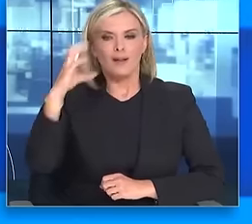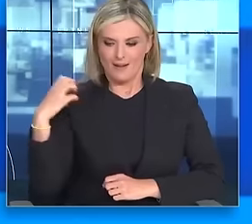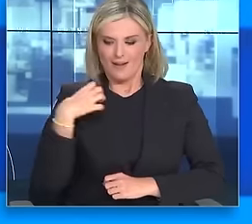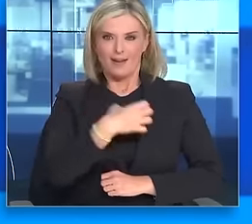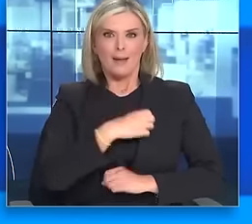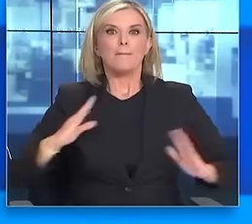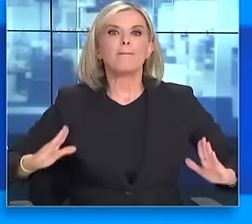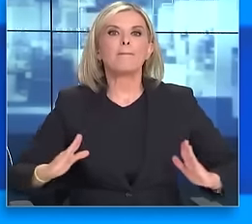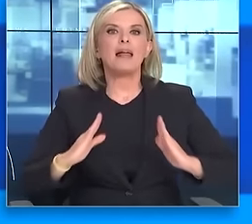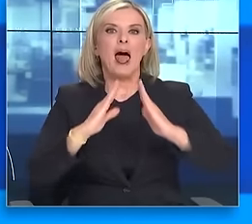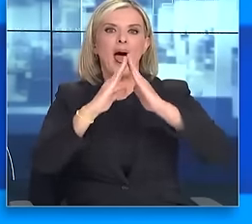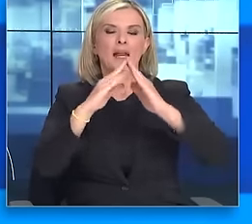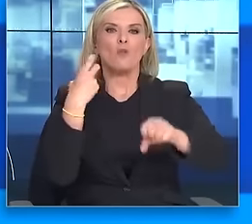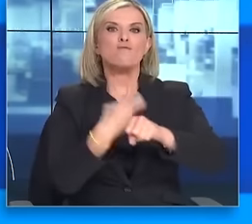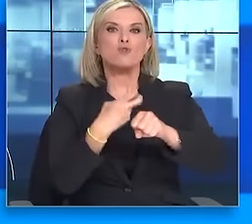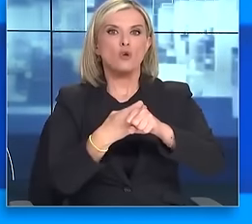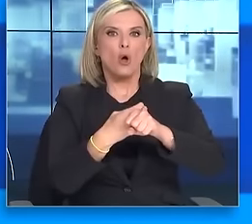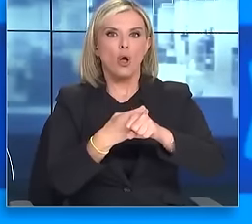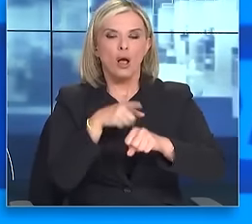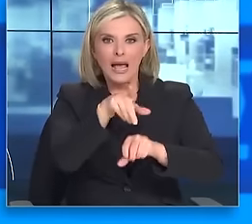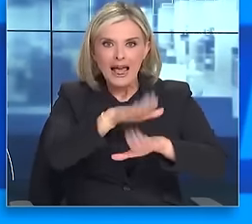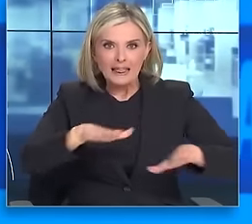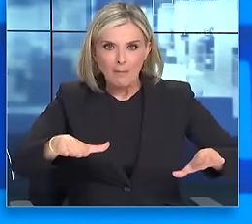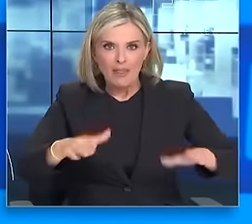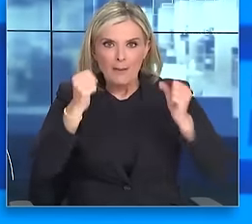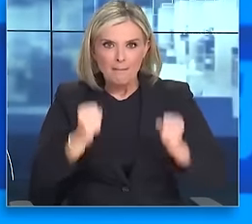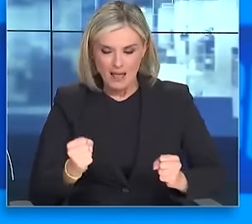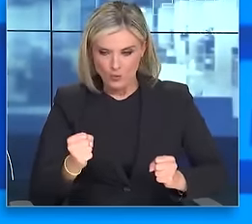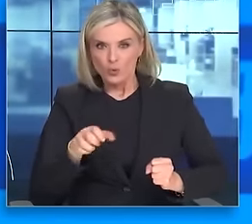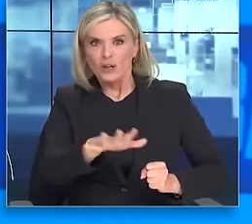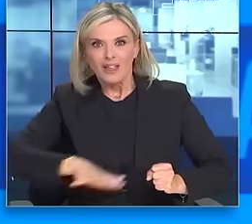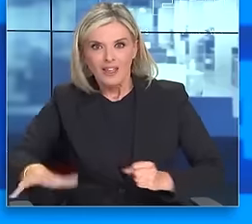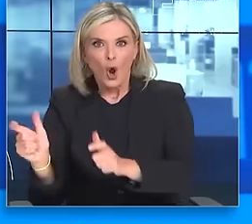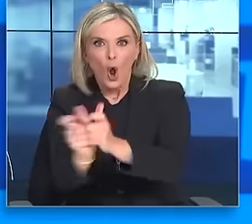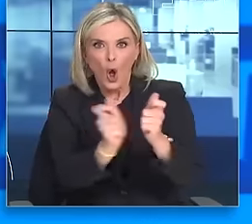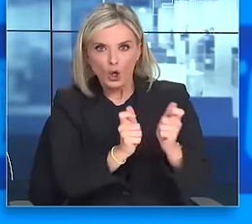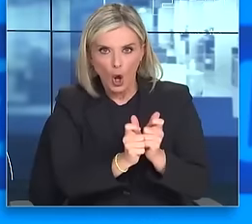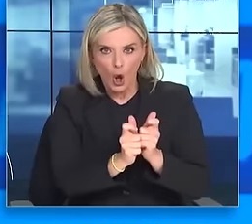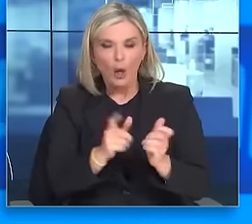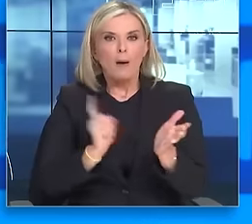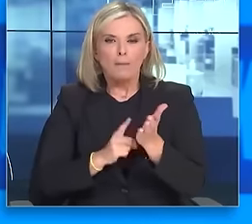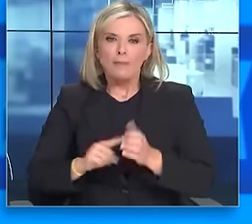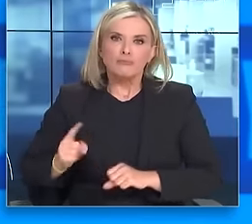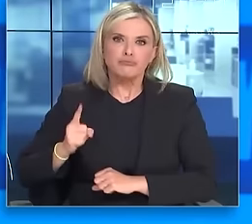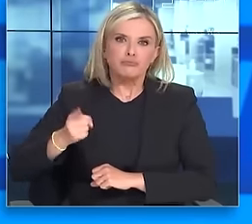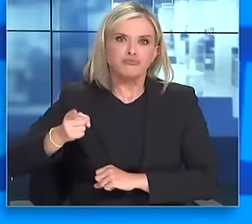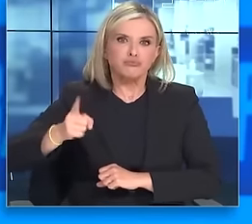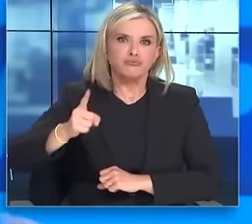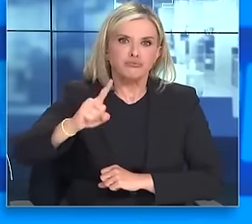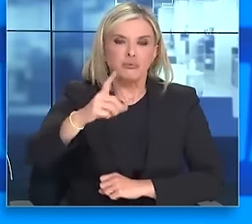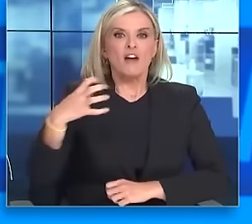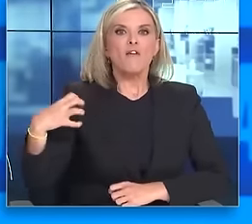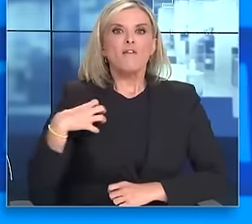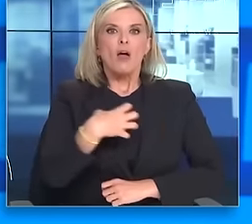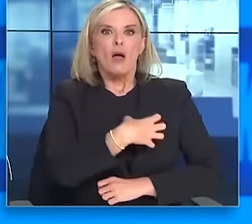Πιέρια Όρη. Εκεί τα παιδιά, για να πάνε φροντιστήριο, πρέπει να πάνε στη Βέρεια. Είναι 45 λεπτά. Ένα λεωφορείο την ημέρα,